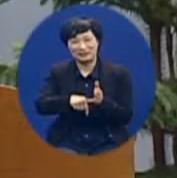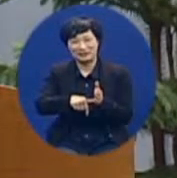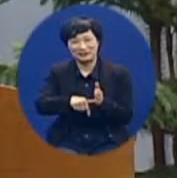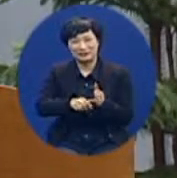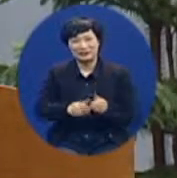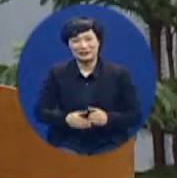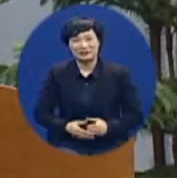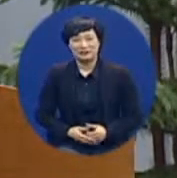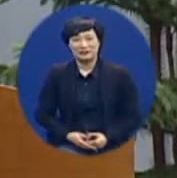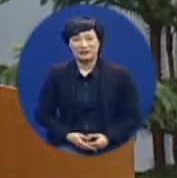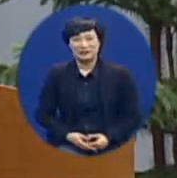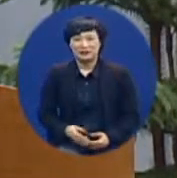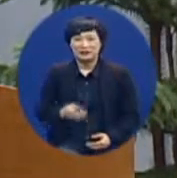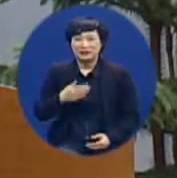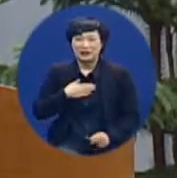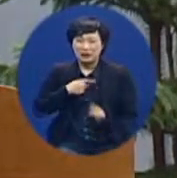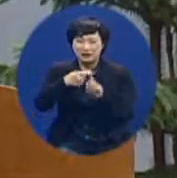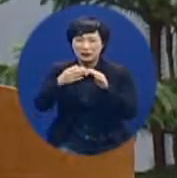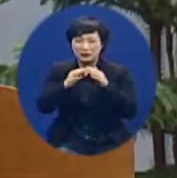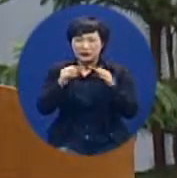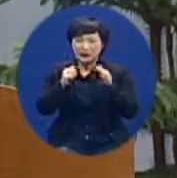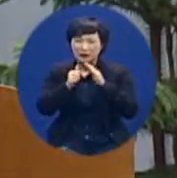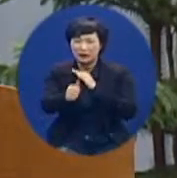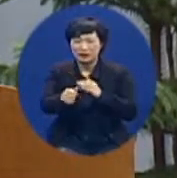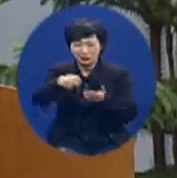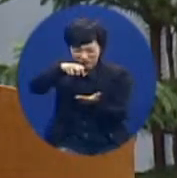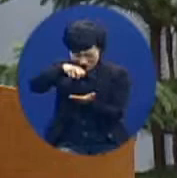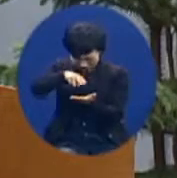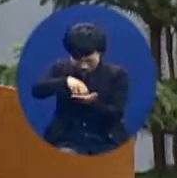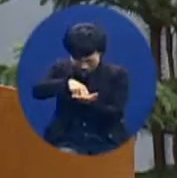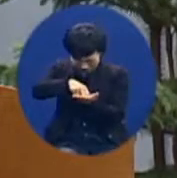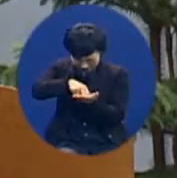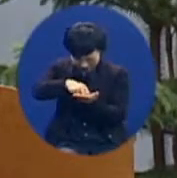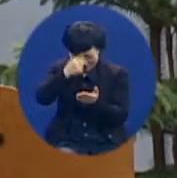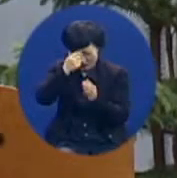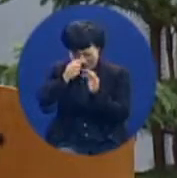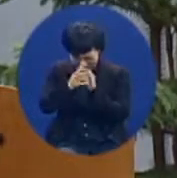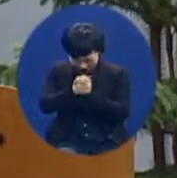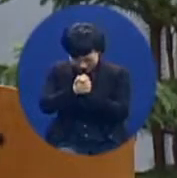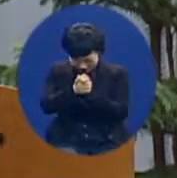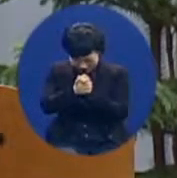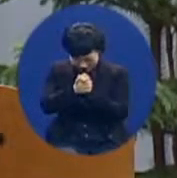시절에 교회 가서 무릎을 꿇고 기도하려고